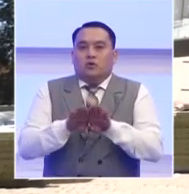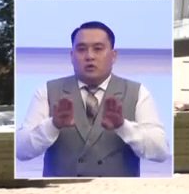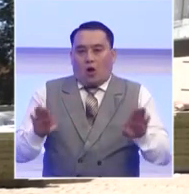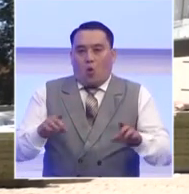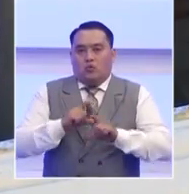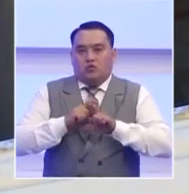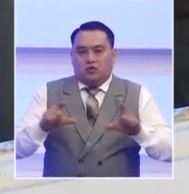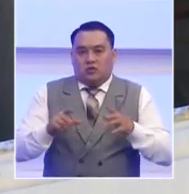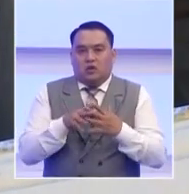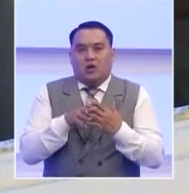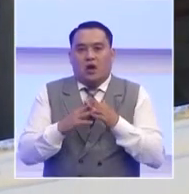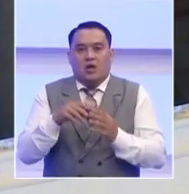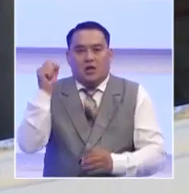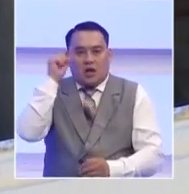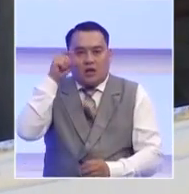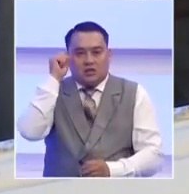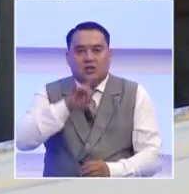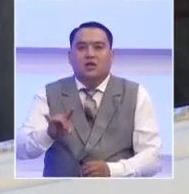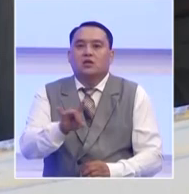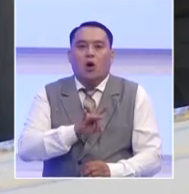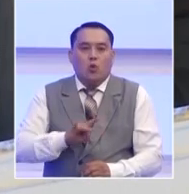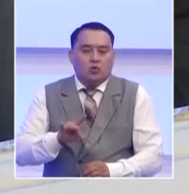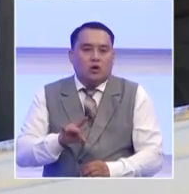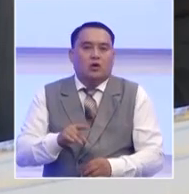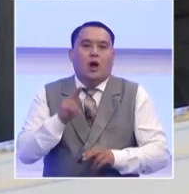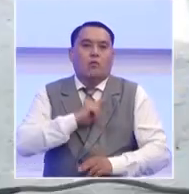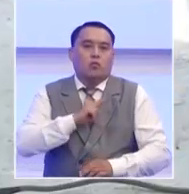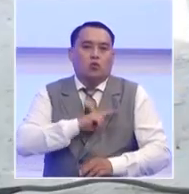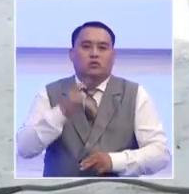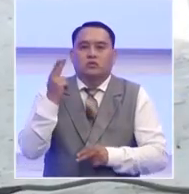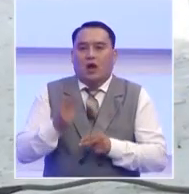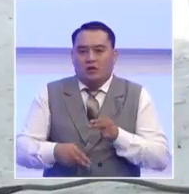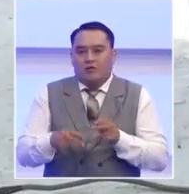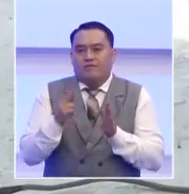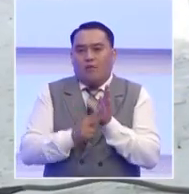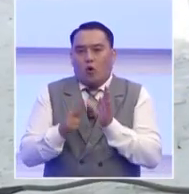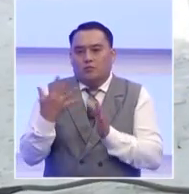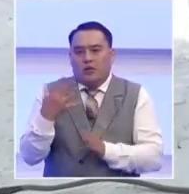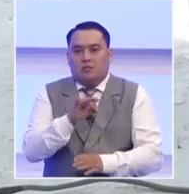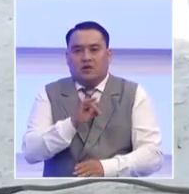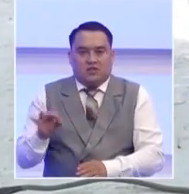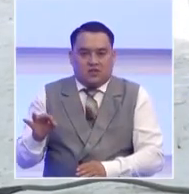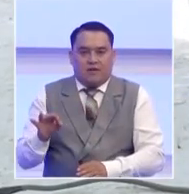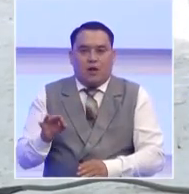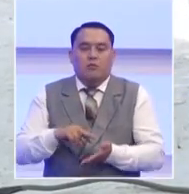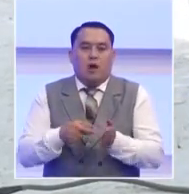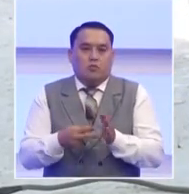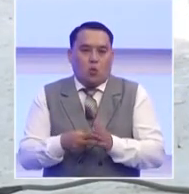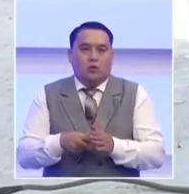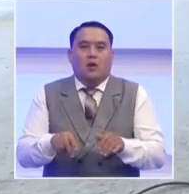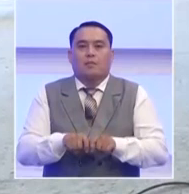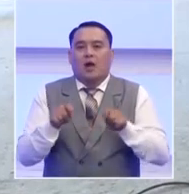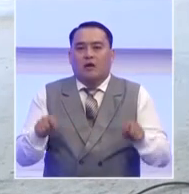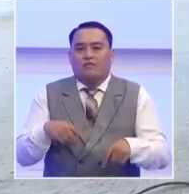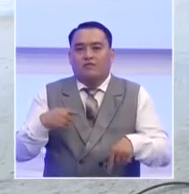комплекс появится в селе Карабулак из Кильдинского района. Здесь работы уже завершены на 85%. По плану здесь